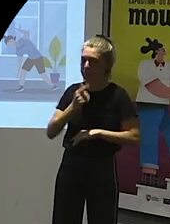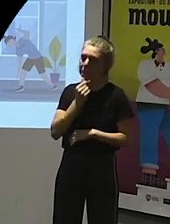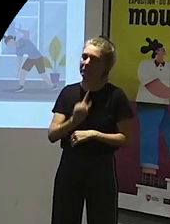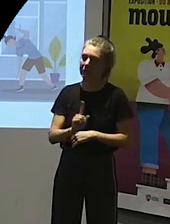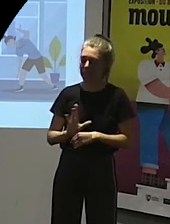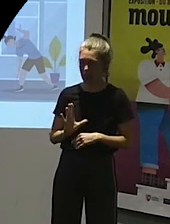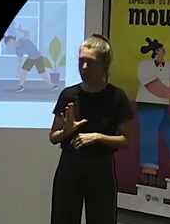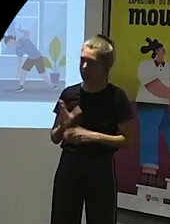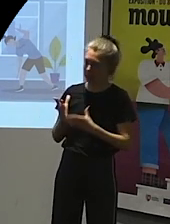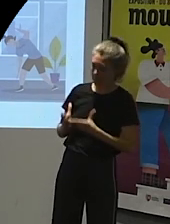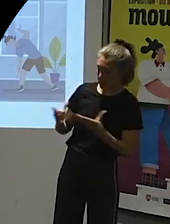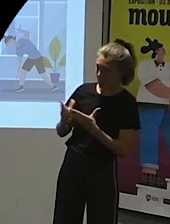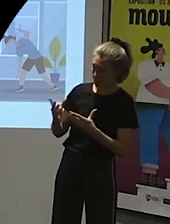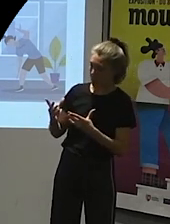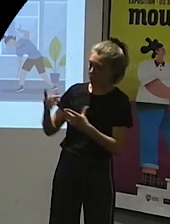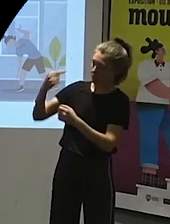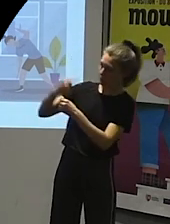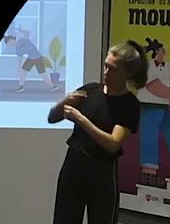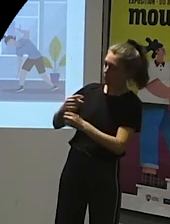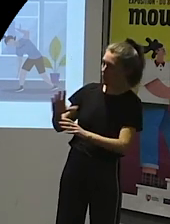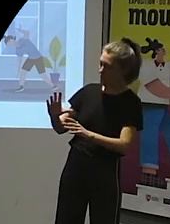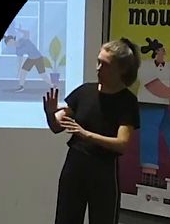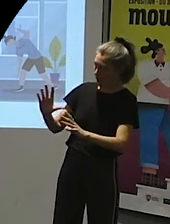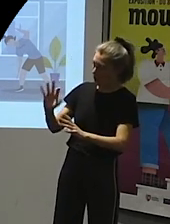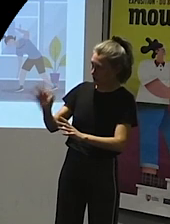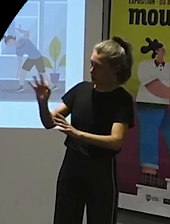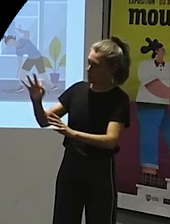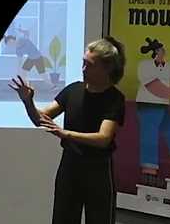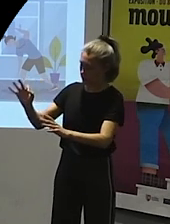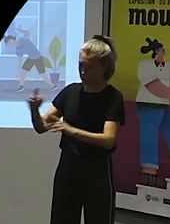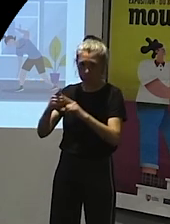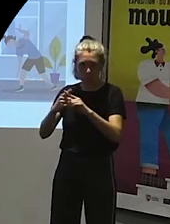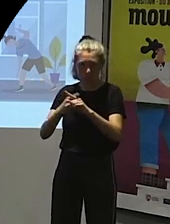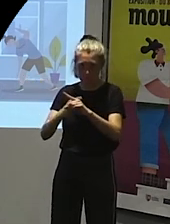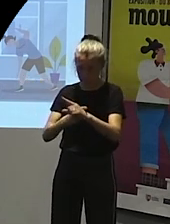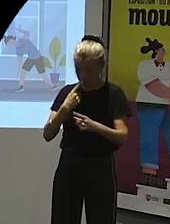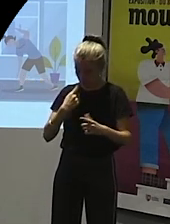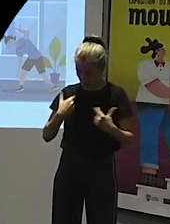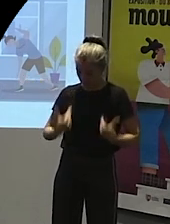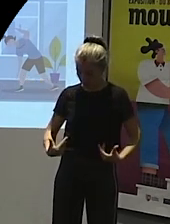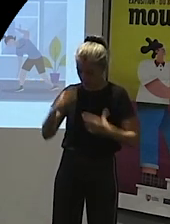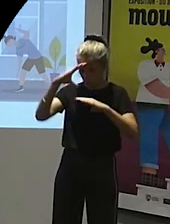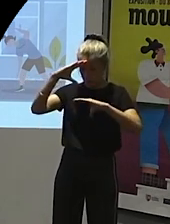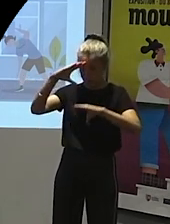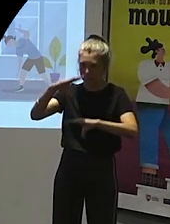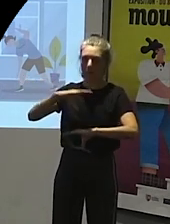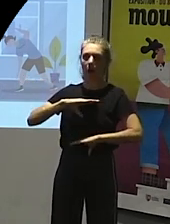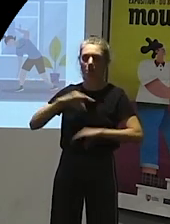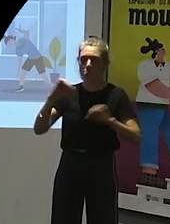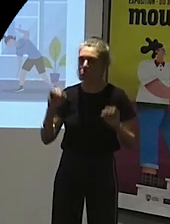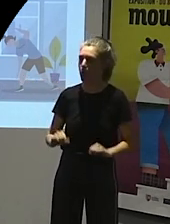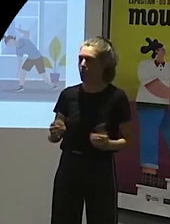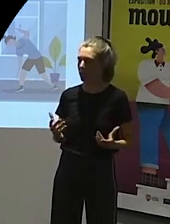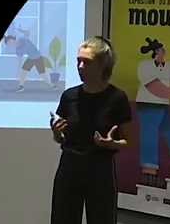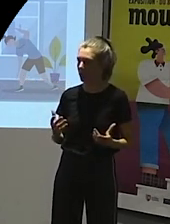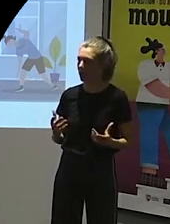en nous confiant, je vais dire, ces missions, ben, ma foi, la confiance revient et c'est quand même top. Et puis après, la